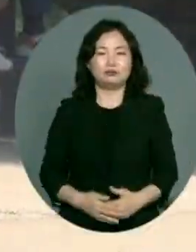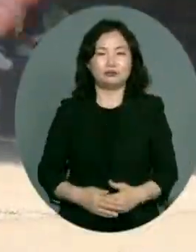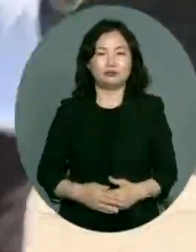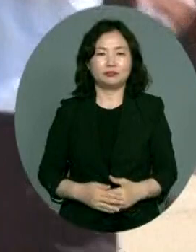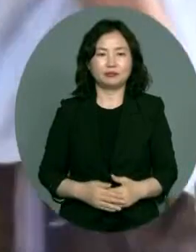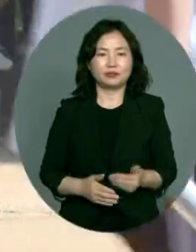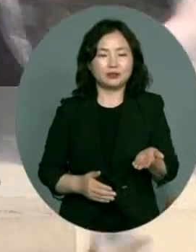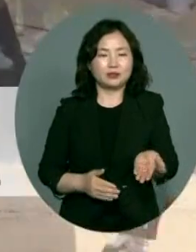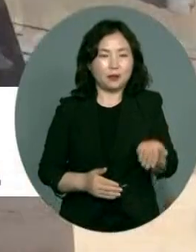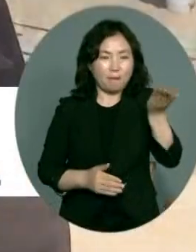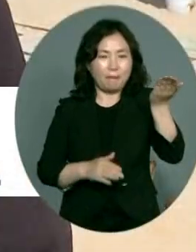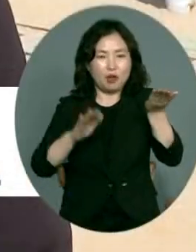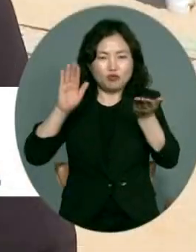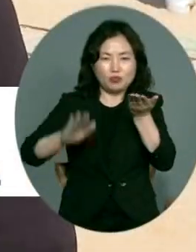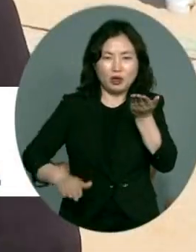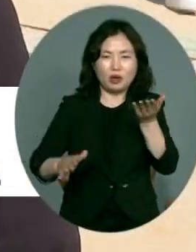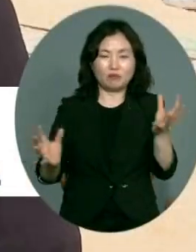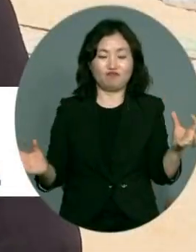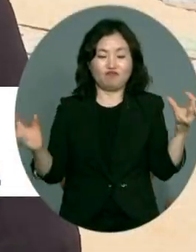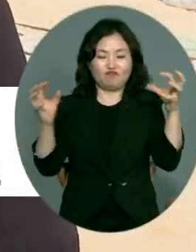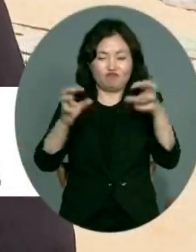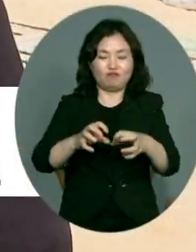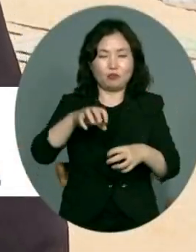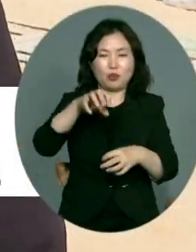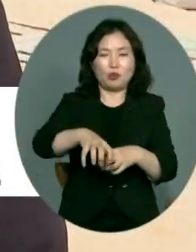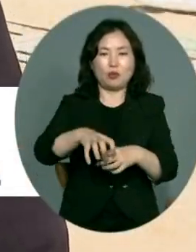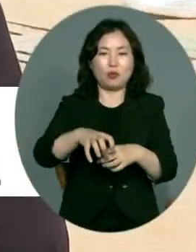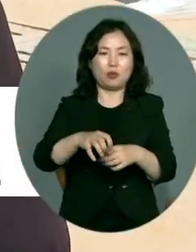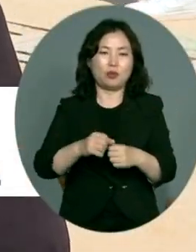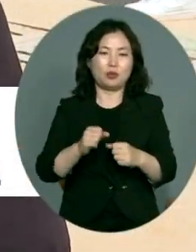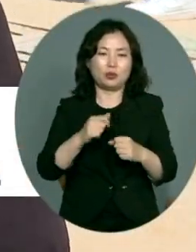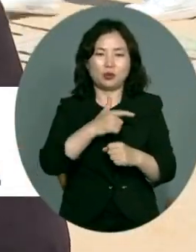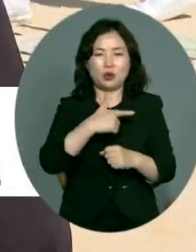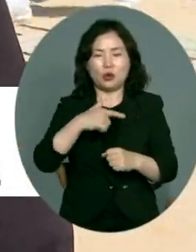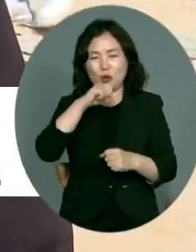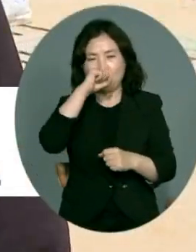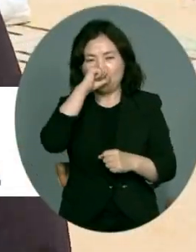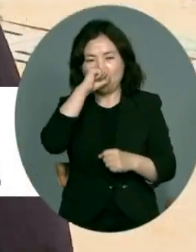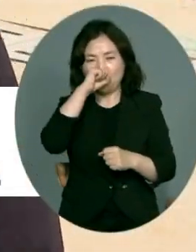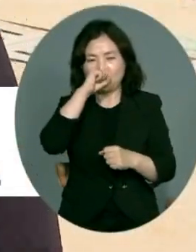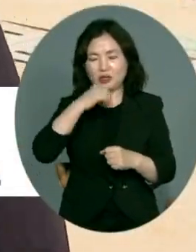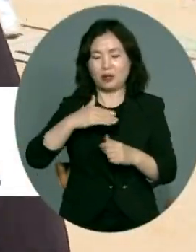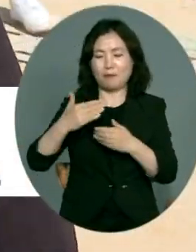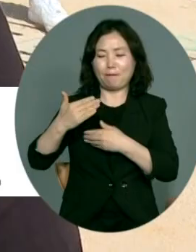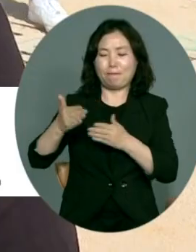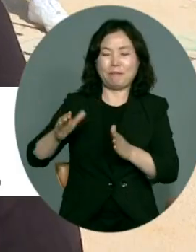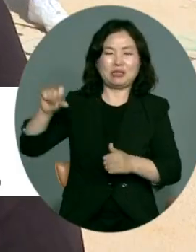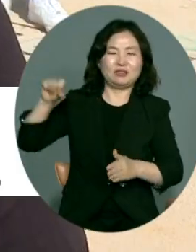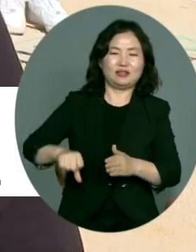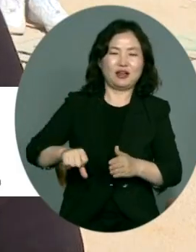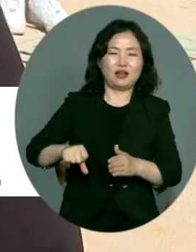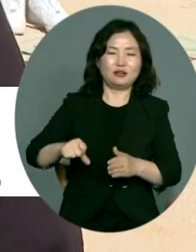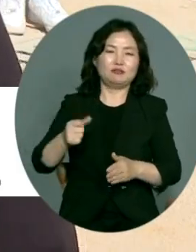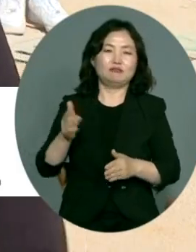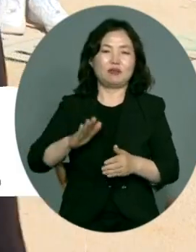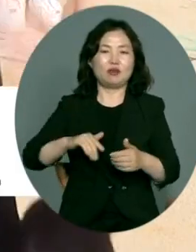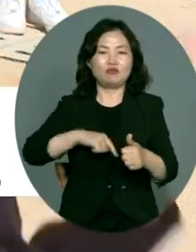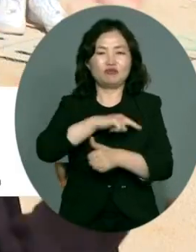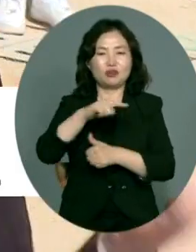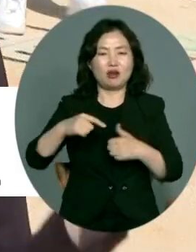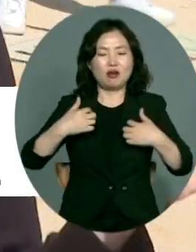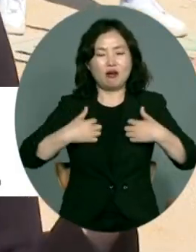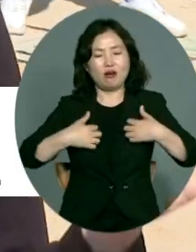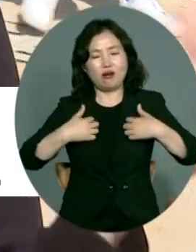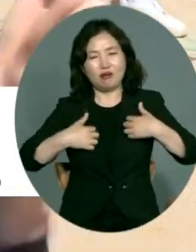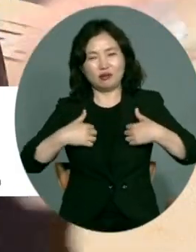쓰다보면 해량 이제 호빗 이안 모두 다같이 함께 하는 운동이 6인 더 좋았구요 이런 저희 마음과 터치와 흐흐 그래도 일단 이렇게